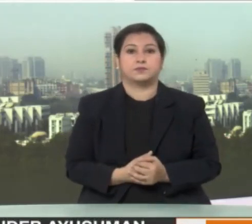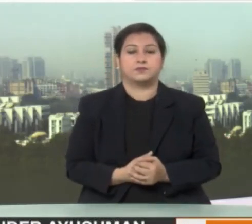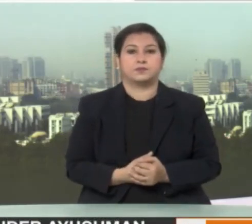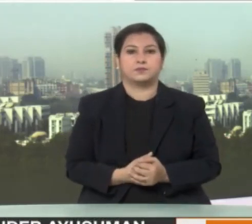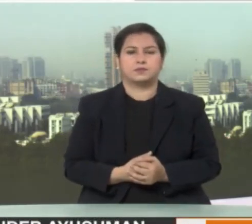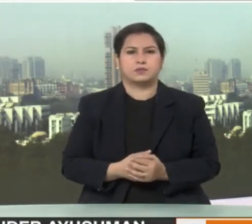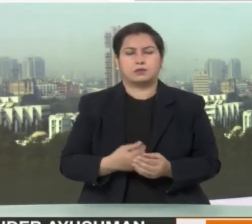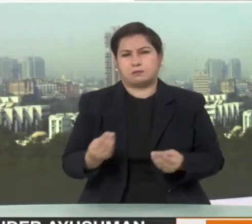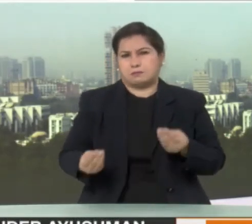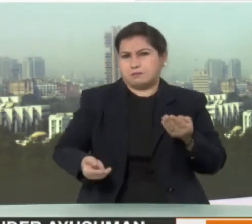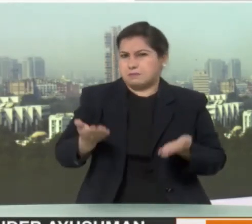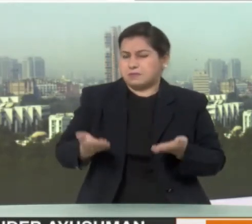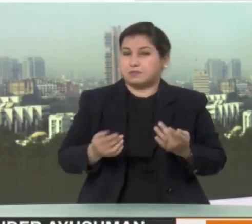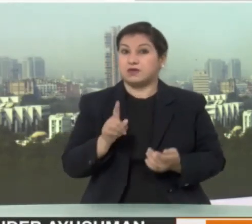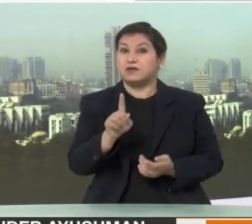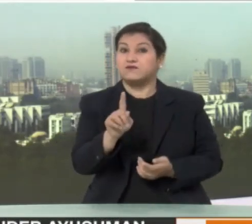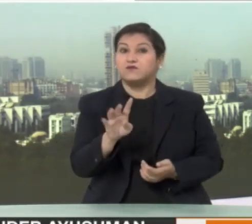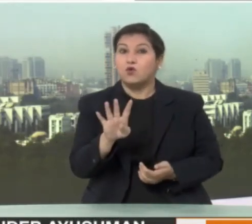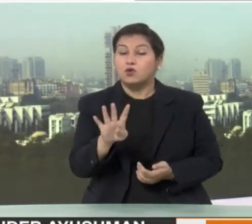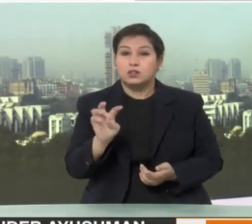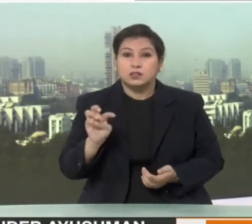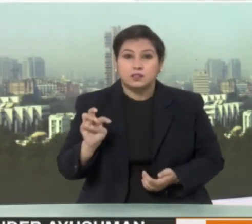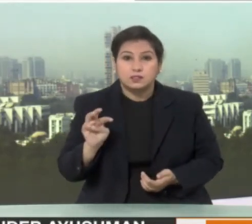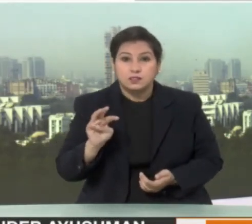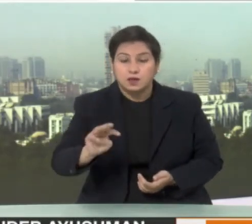शायद 14,000 करोड़ रुपए के लगभग